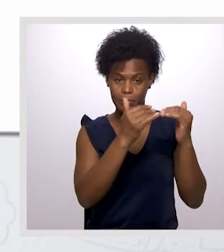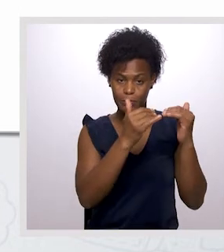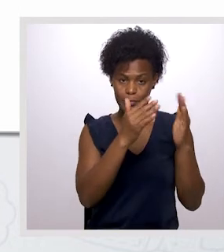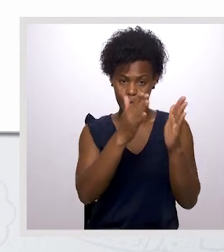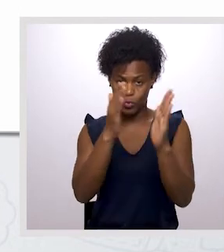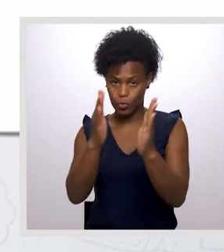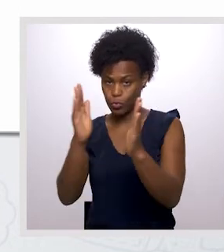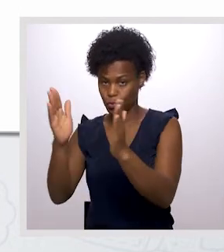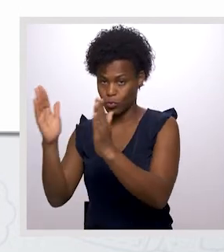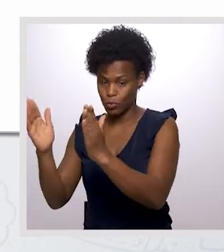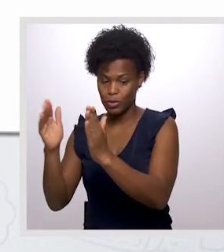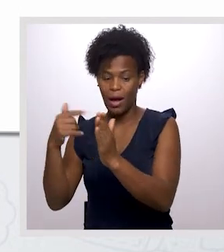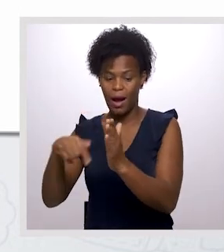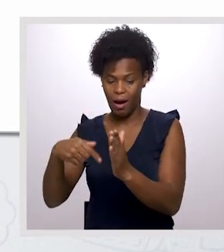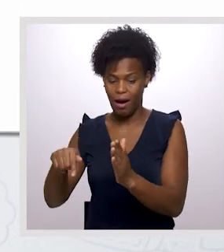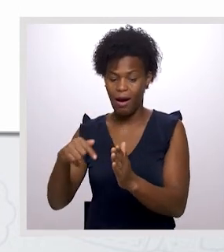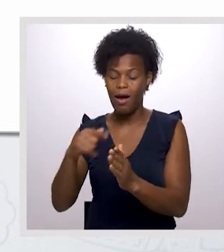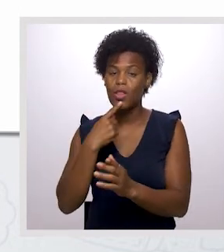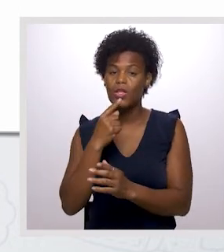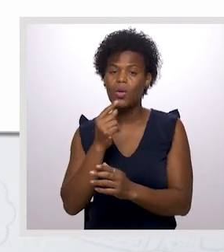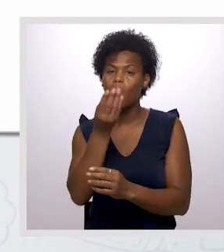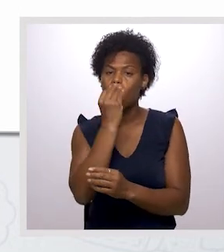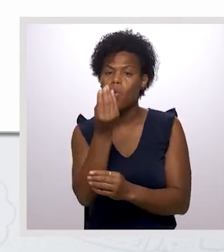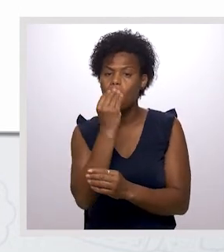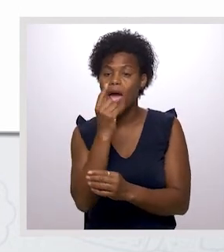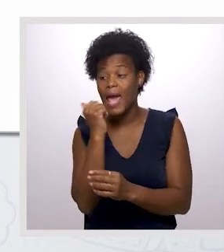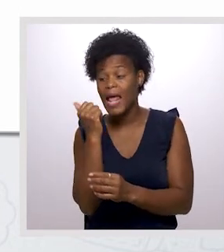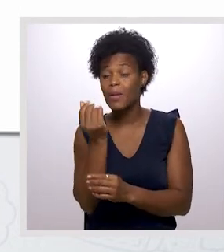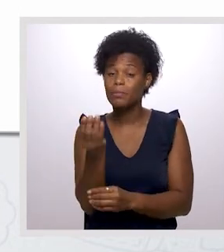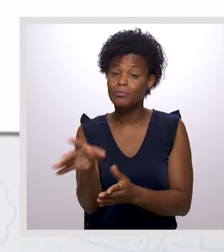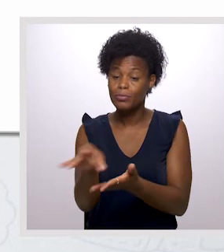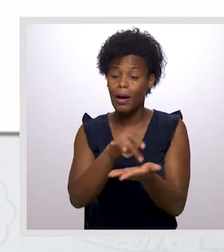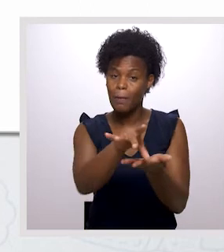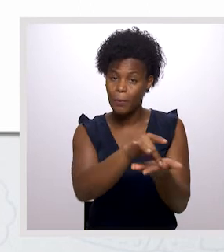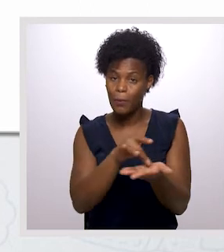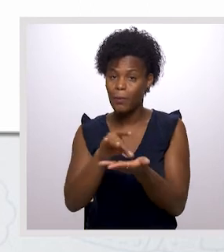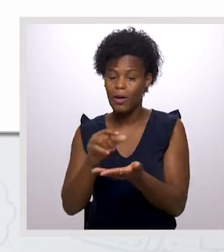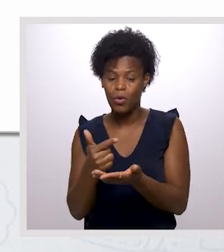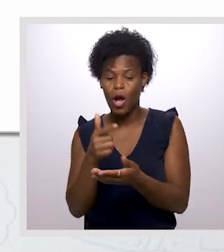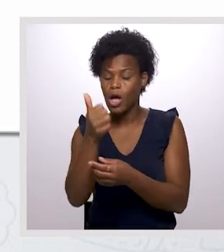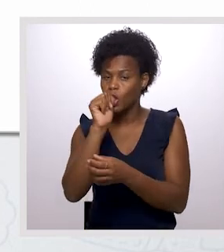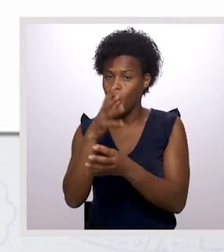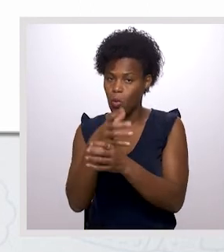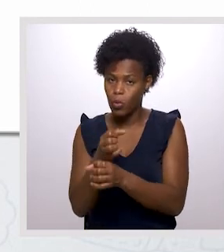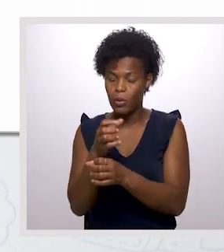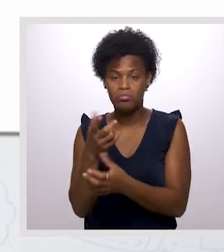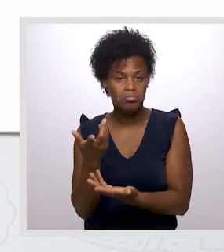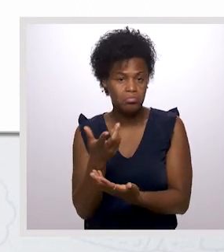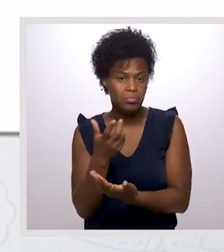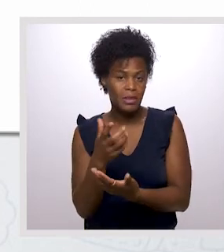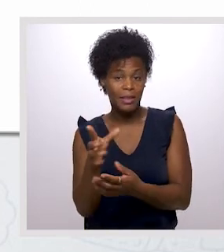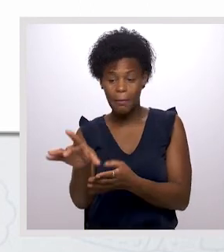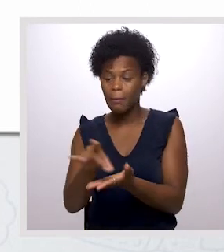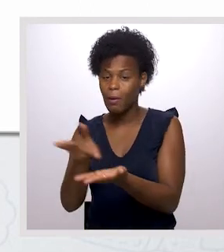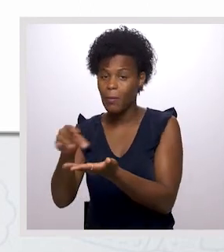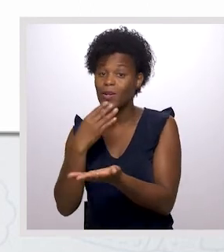côté, não é? Il y a les nourritures qu'il a pris ou les boissons aussi qu'il a pris